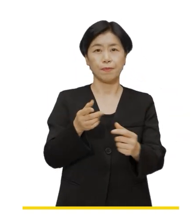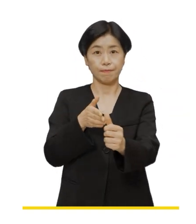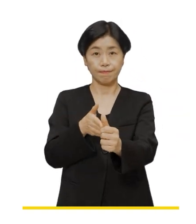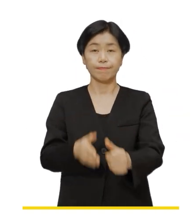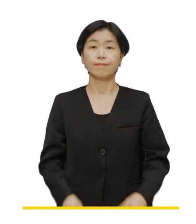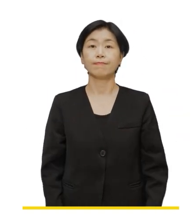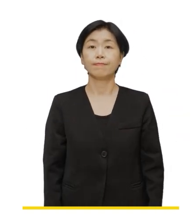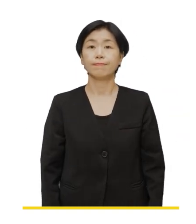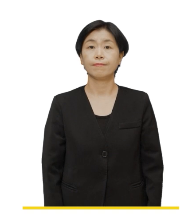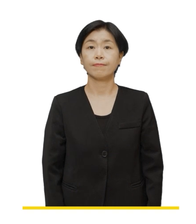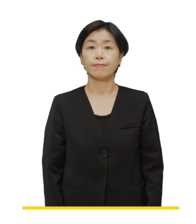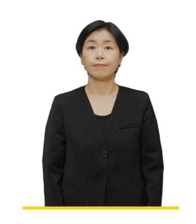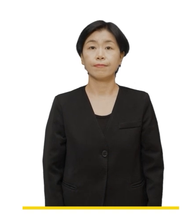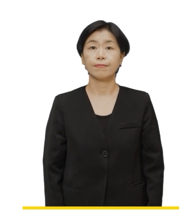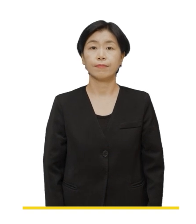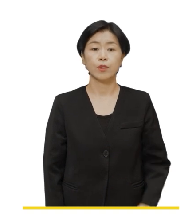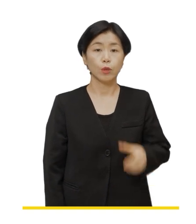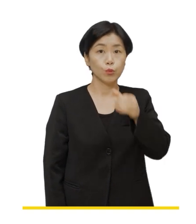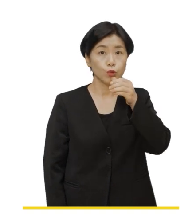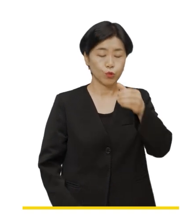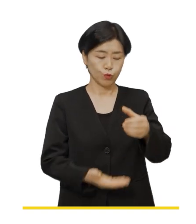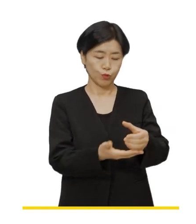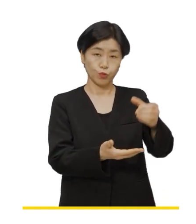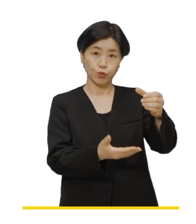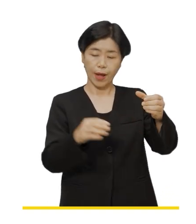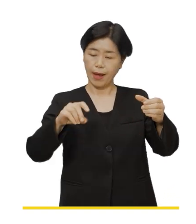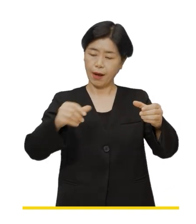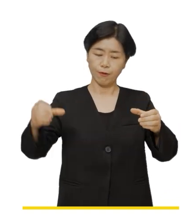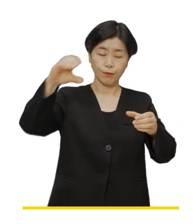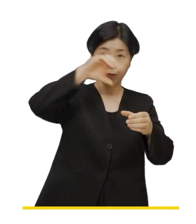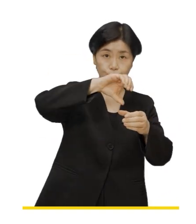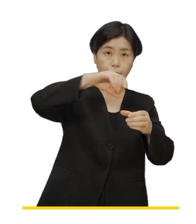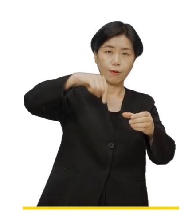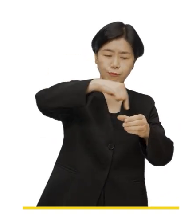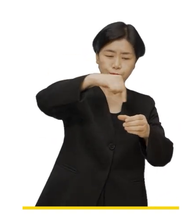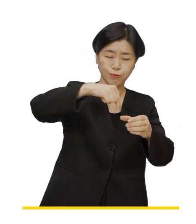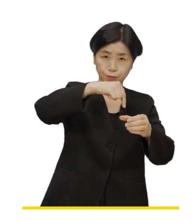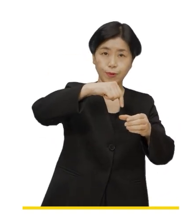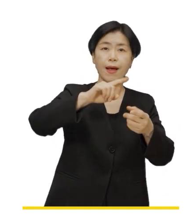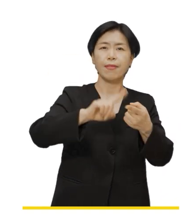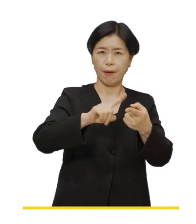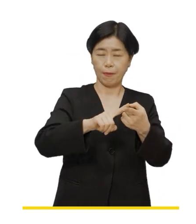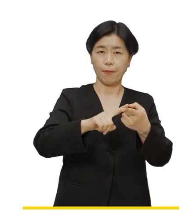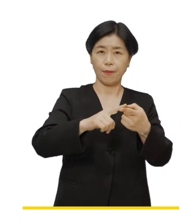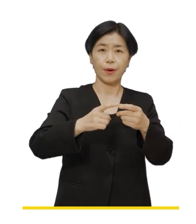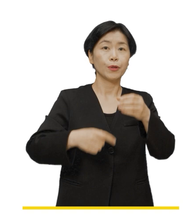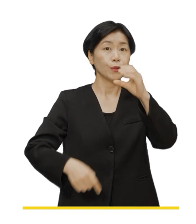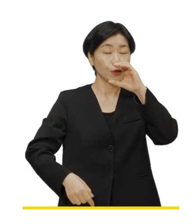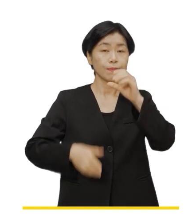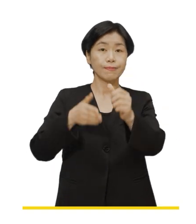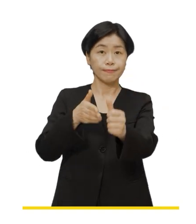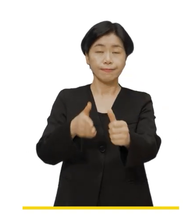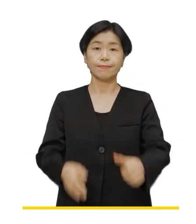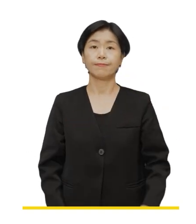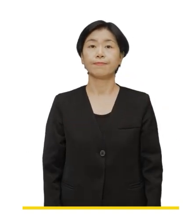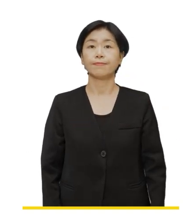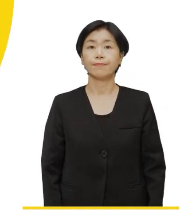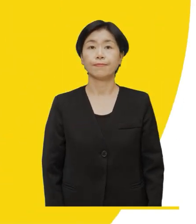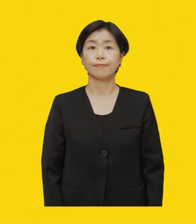확인해요. 물에 녹여 마시는 약은 정해진 양만큼 물에 녹인 다음 마셔야 해요.